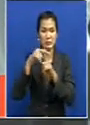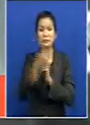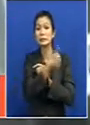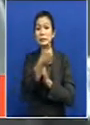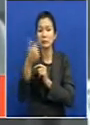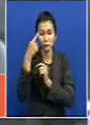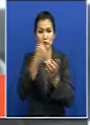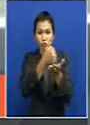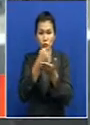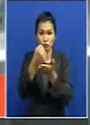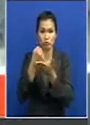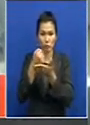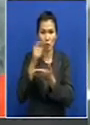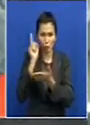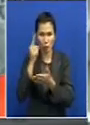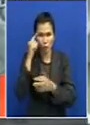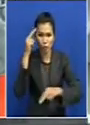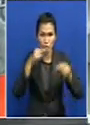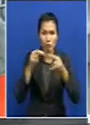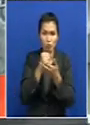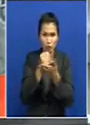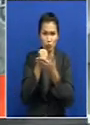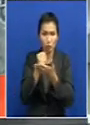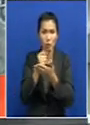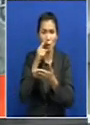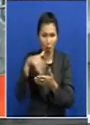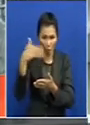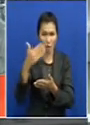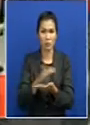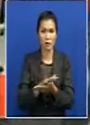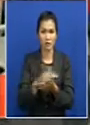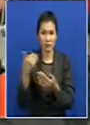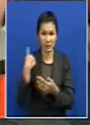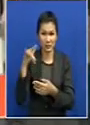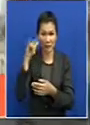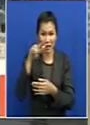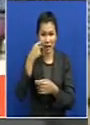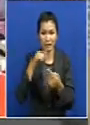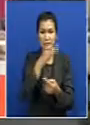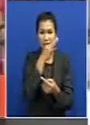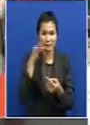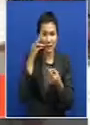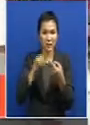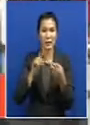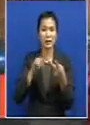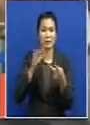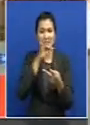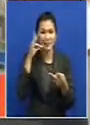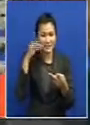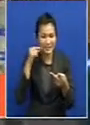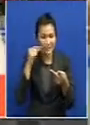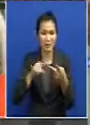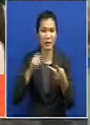ะครับก็ยังต้องประคับประคองสถานการณ์ของนกแอร์ในวันนี้ไปก่อน3สายการบินอย่างไทยสมายล์การบินไทยไลออน